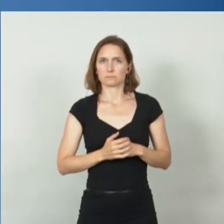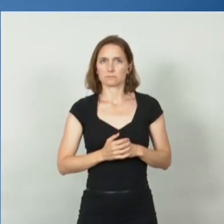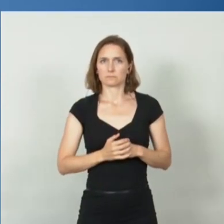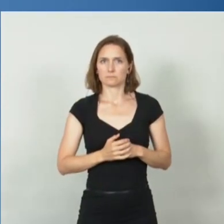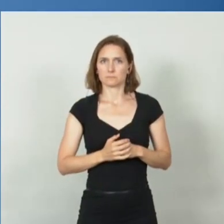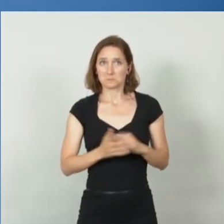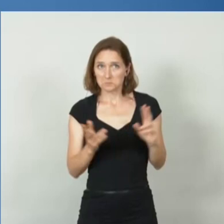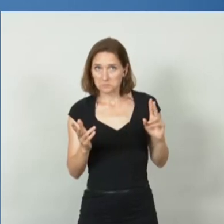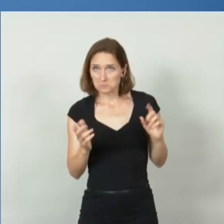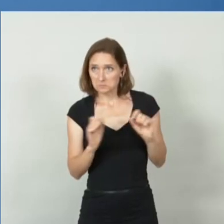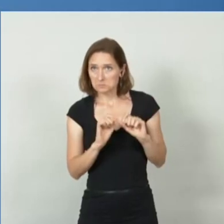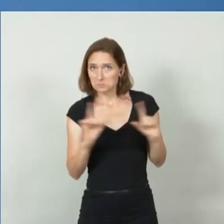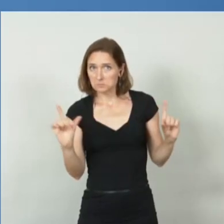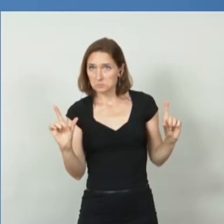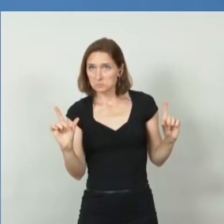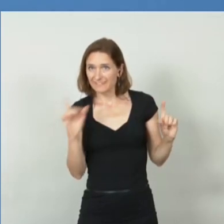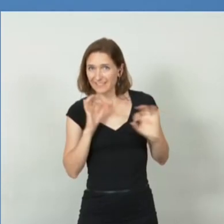mais je peux faire ça